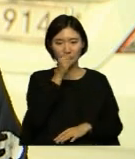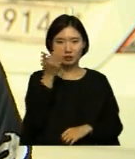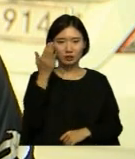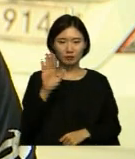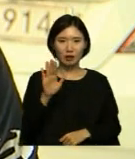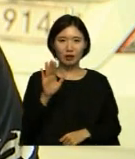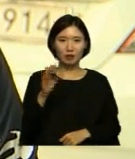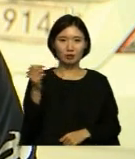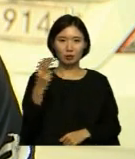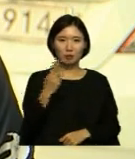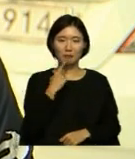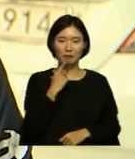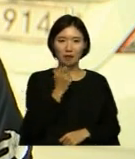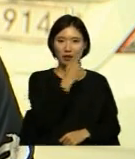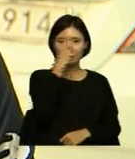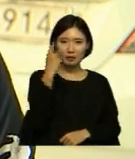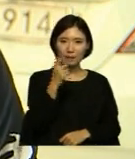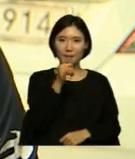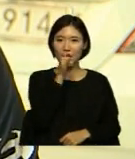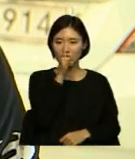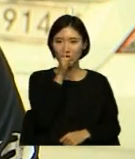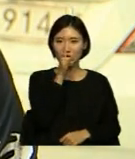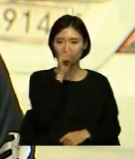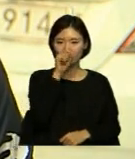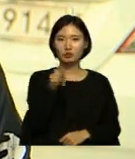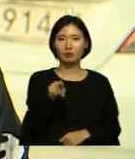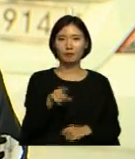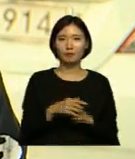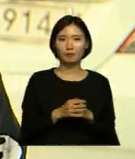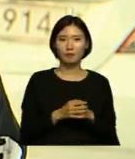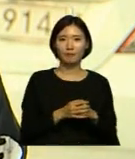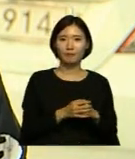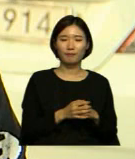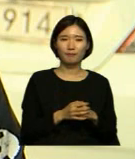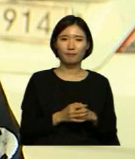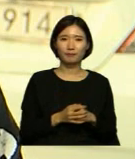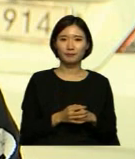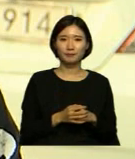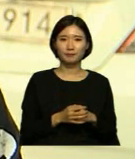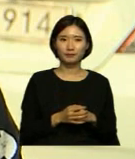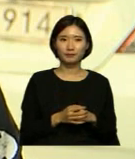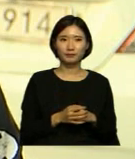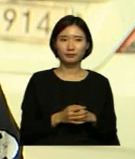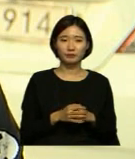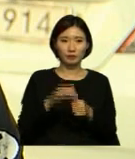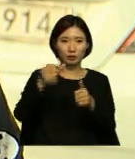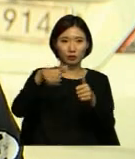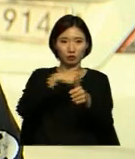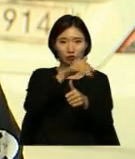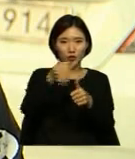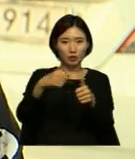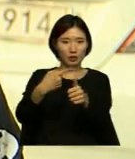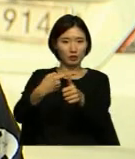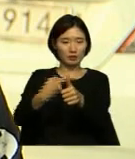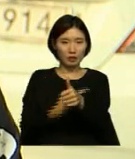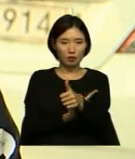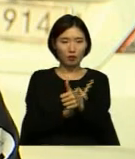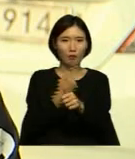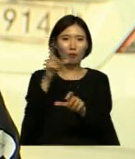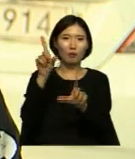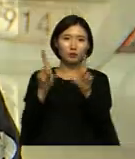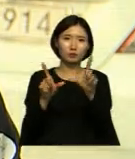또 스릴이가 있는 또 장점이 있습니다. 스릴 있는 장점이 있고 주위에 그 자연 경관이